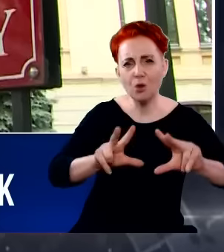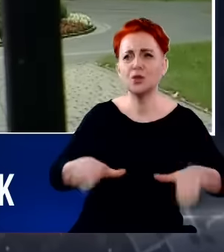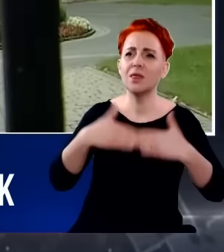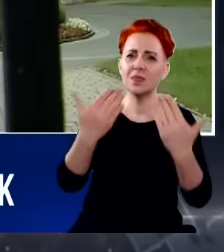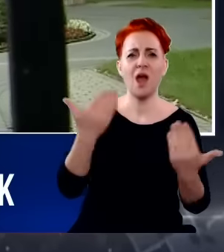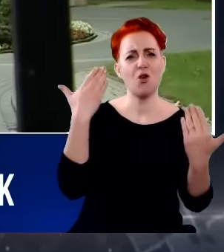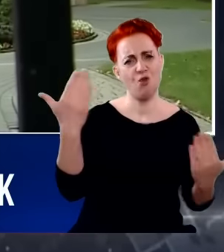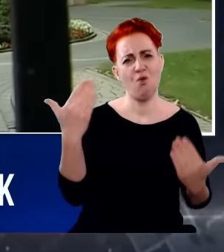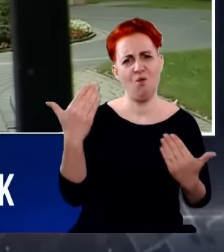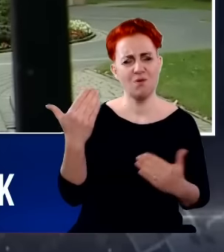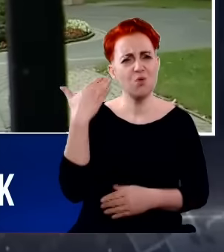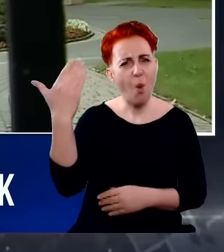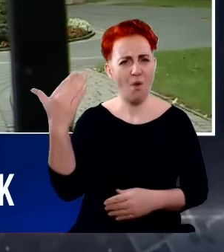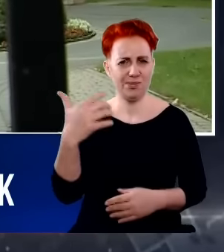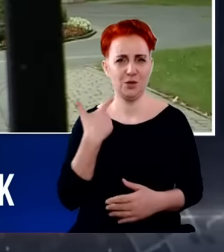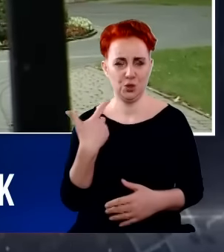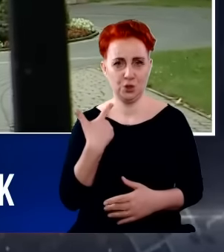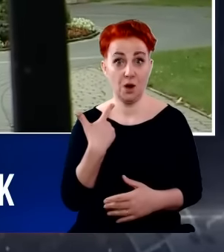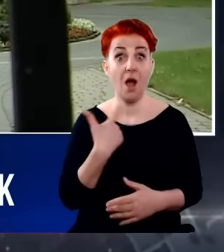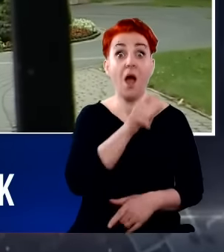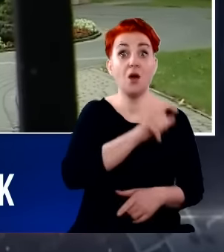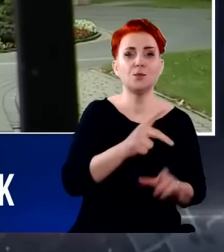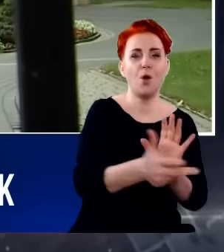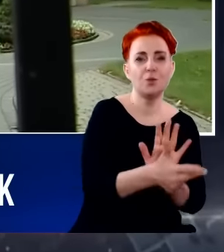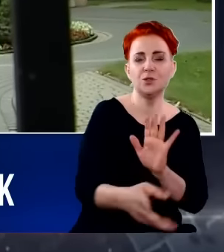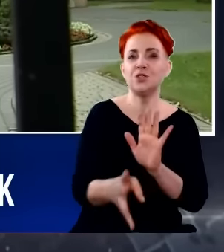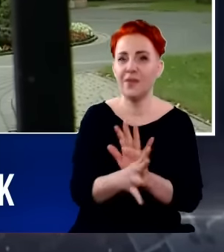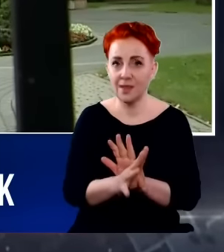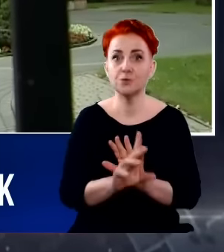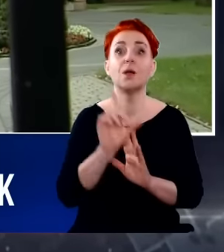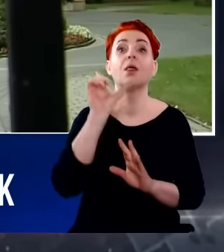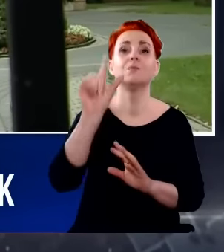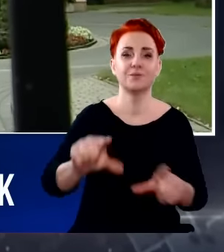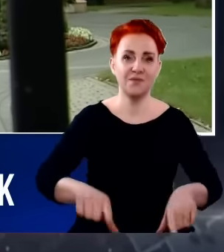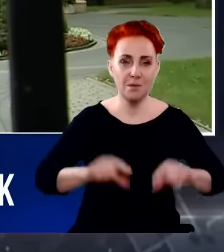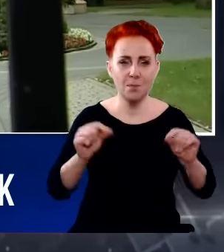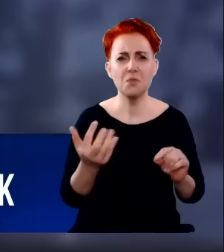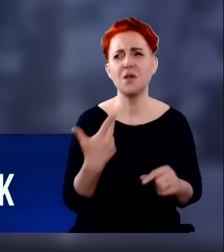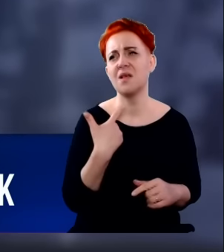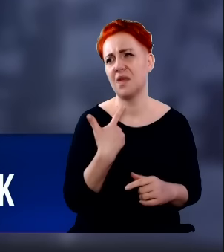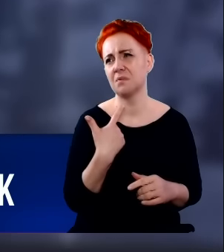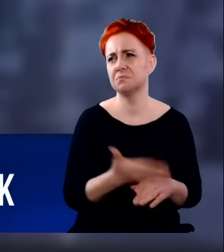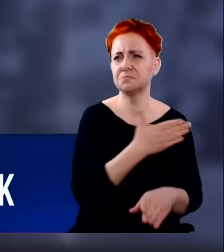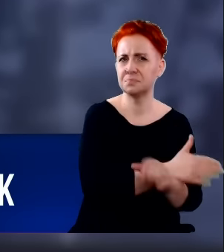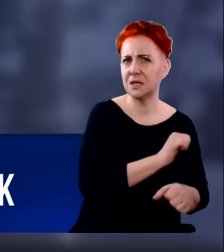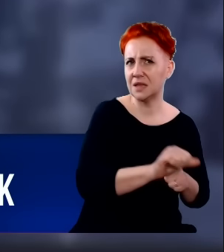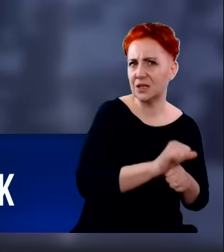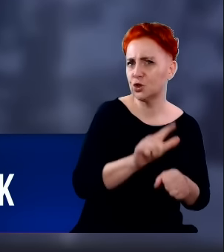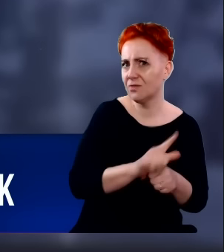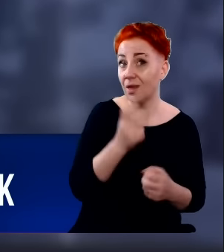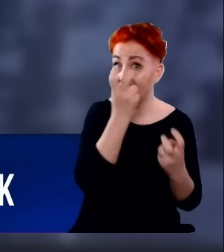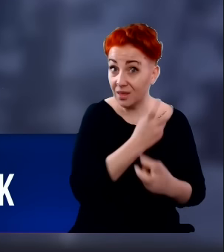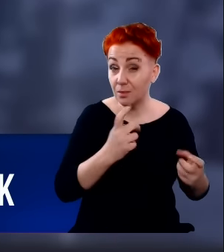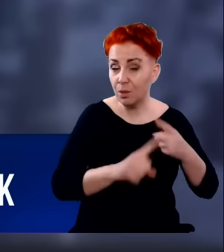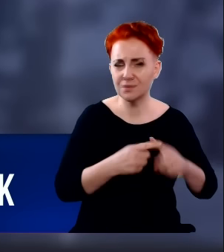żyć. No to ci ludzie, którzy mieli 18 lat czy 19, poszli pierwszy raz do wyborów. Ile mieli lat wtedy? 11, 12? Interesowali się